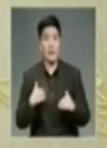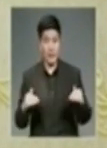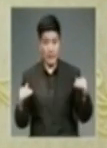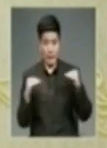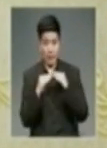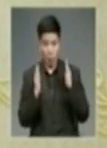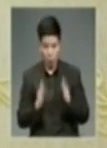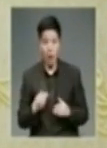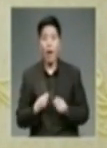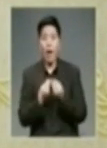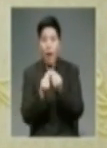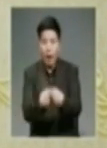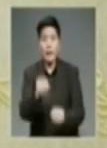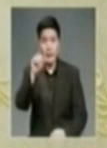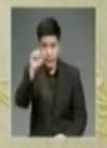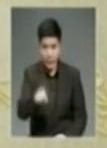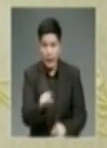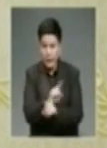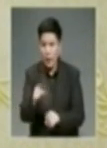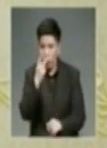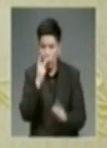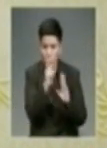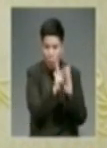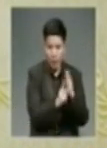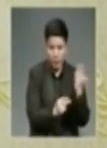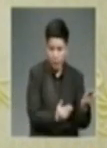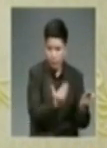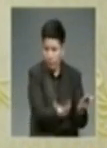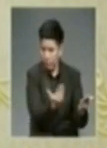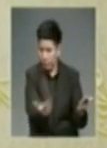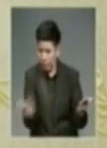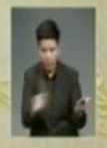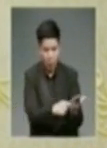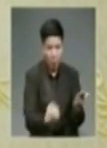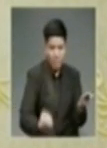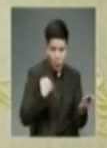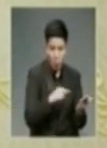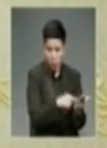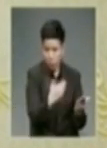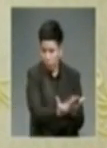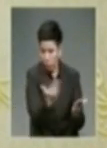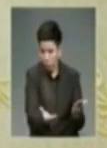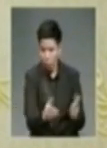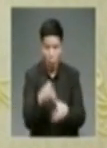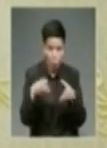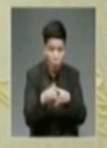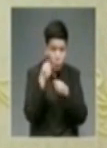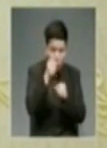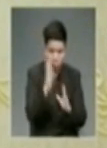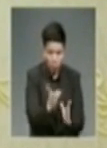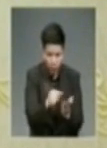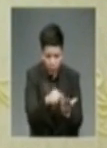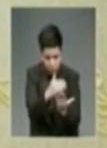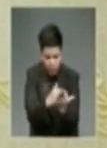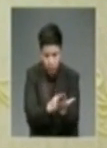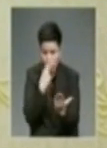เสรีภาพให้ประชาชนแต่ต้องดูกฎหมายอื่นๆกฎหมายลูกกฎหมายความมั่นคงกฎหมายชุมนุมเยอะแยะหมด